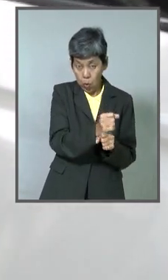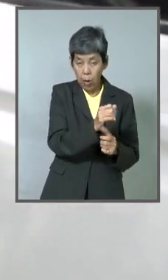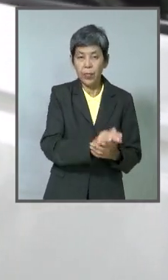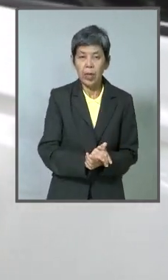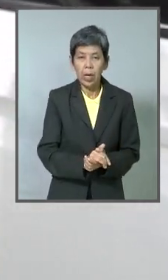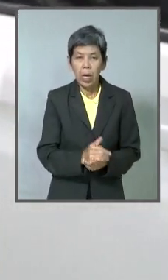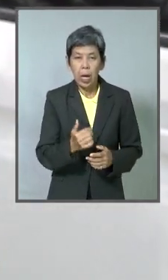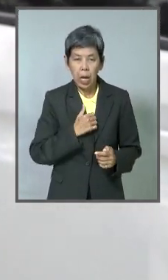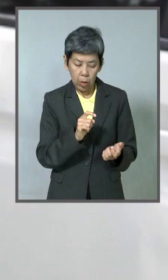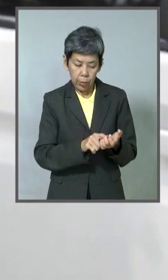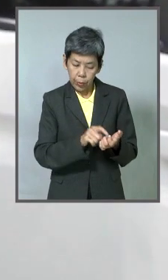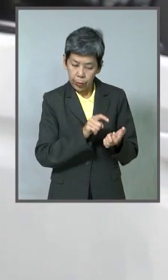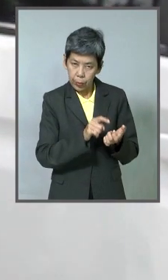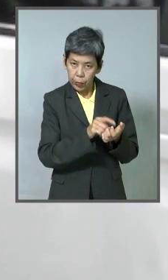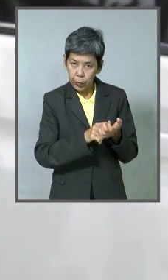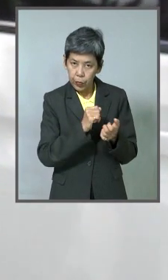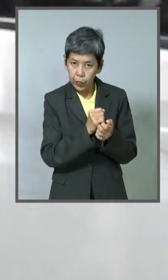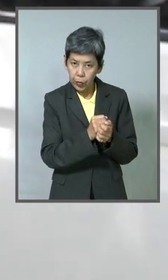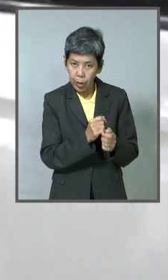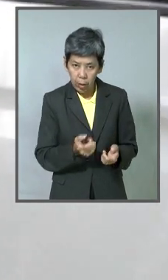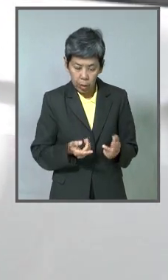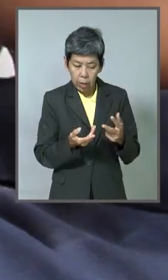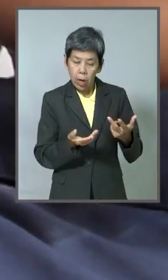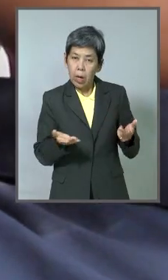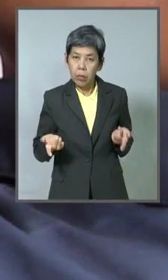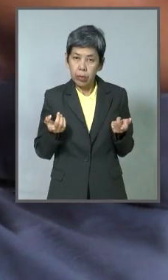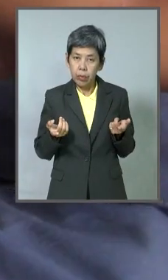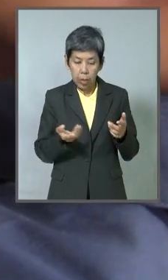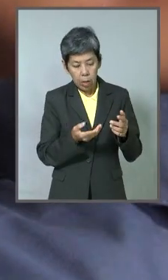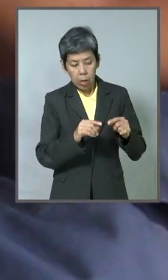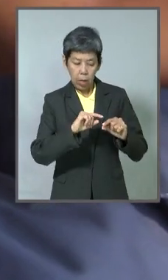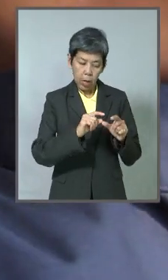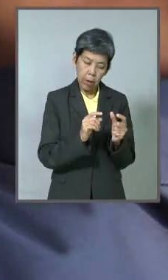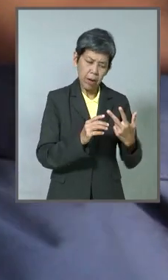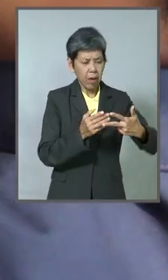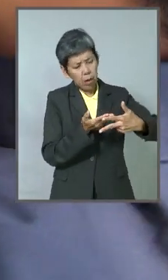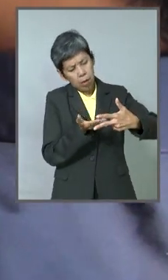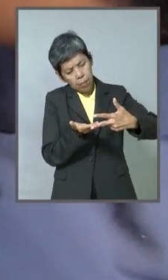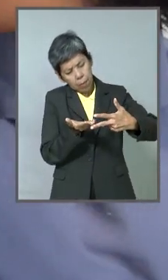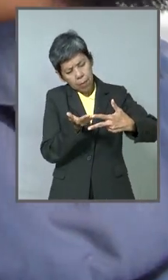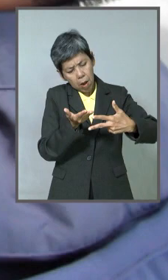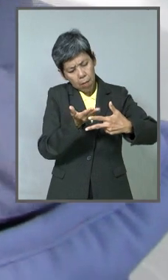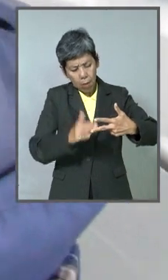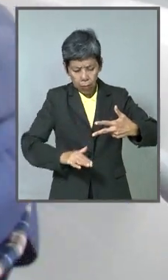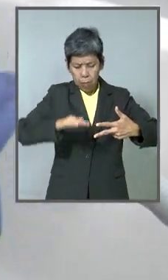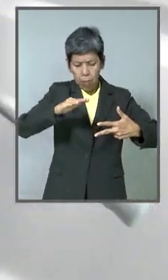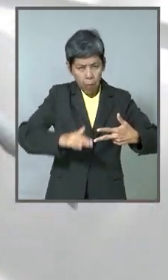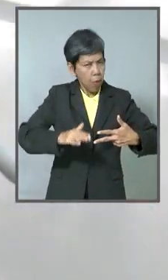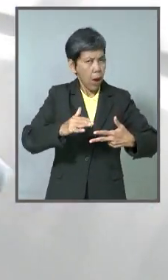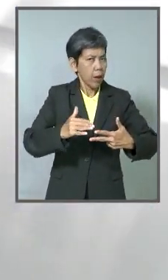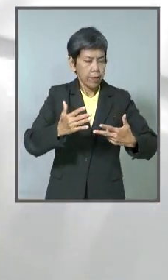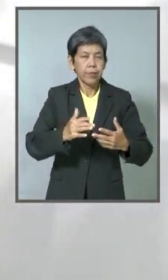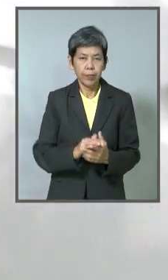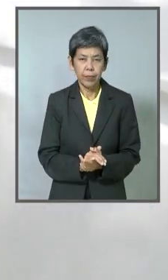ใช้ขับรถนะครับเราจะใช้ที่ระดับลึกสุดนะครับสำหรับใช้ในบ้านครับเช่นว่าเตียงแต่ละเตียงความสูงอาจจะไม่เท่ากันนี่ครับ